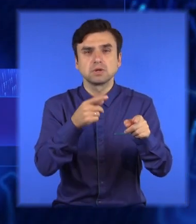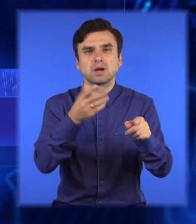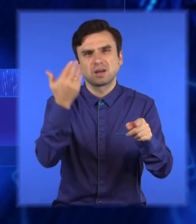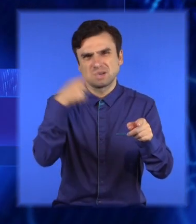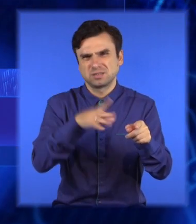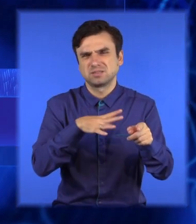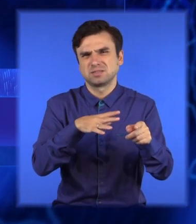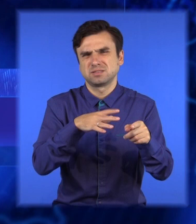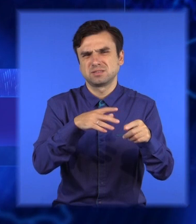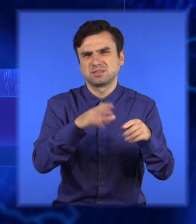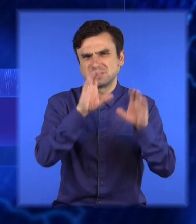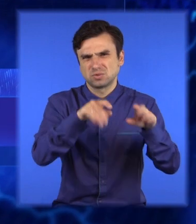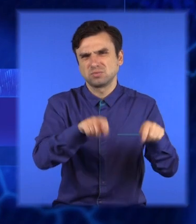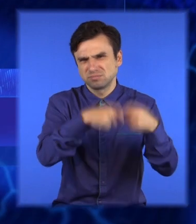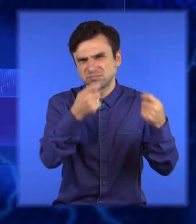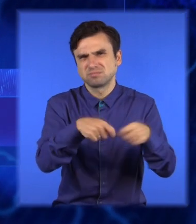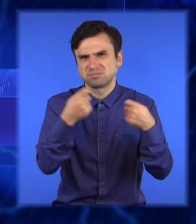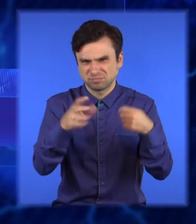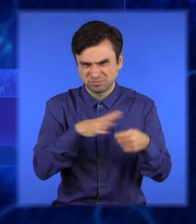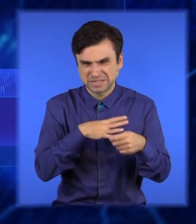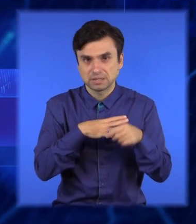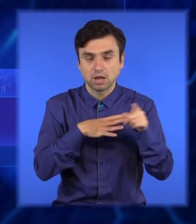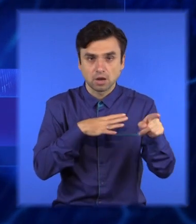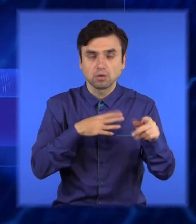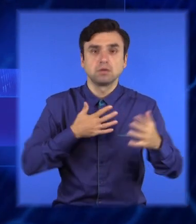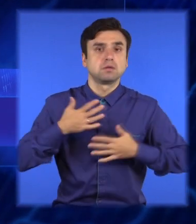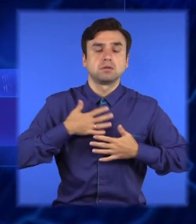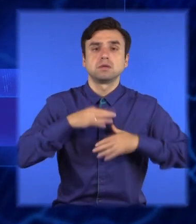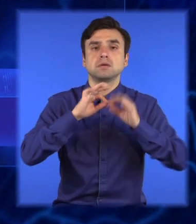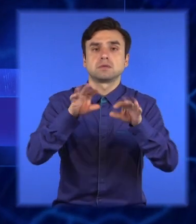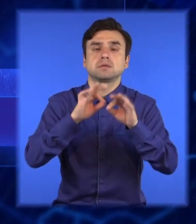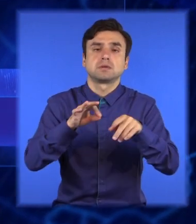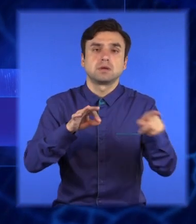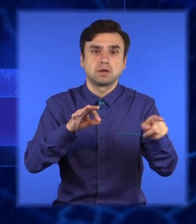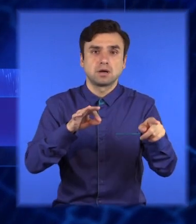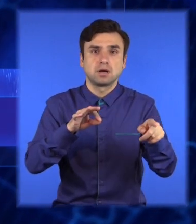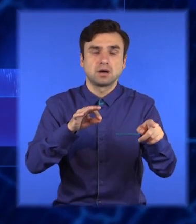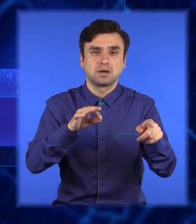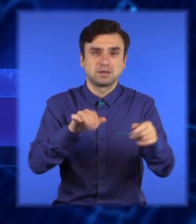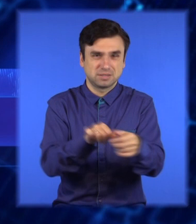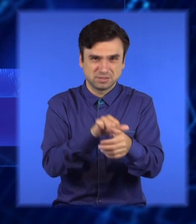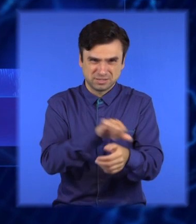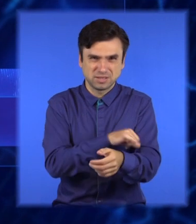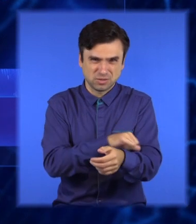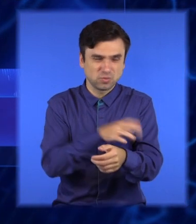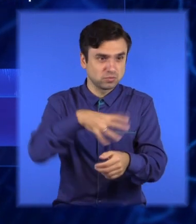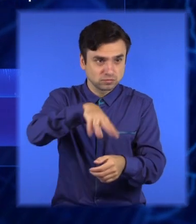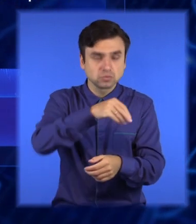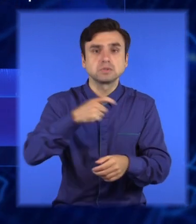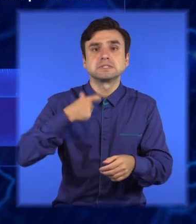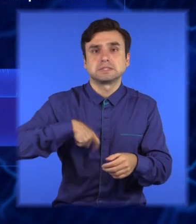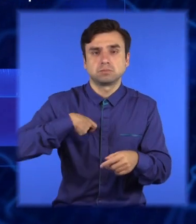Как добираться родителям, проведать ребенка, допустим, с поломанной рукой, ногой? Ну, тоже надо думать.